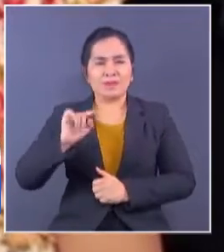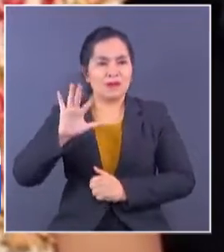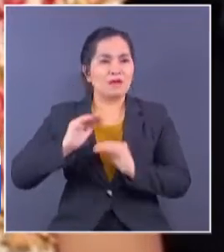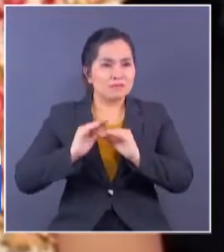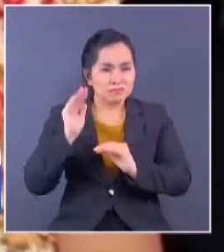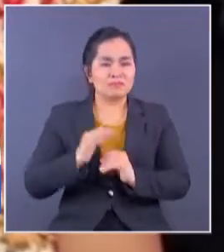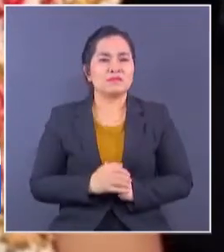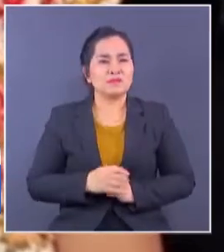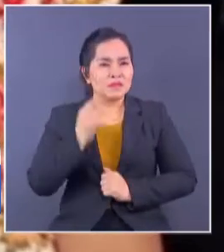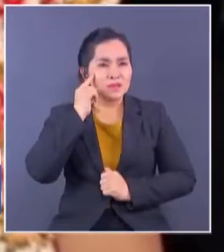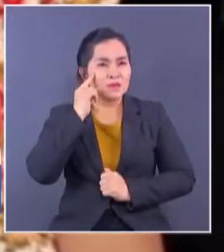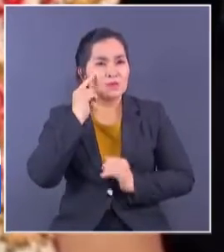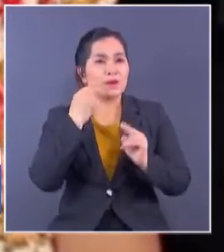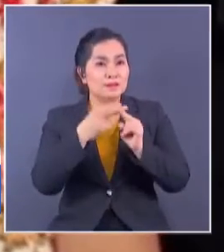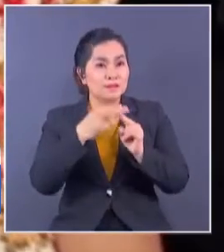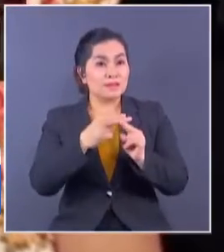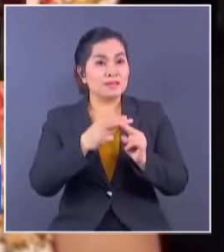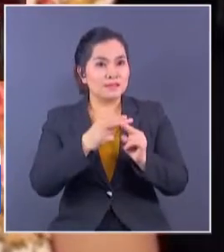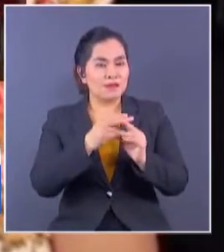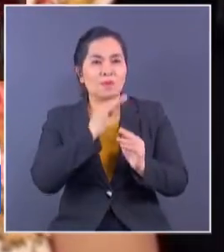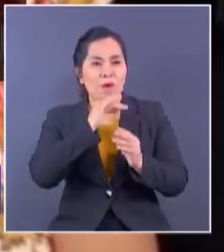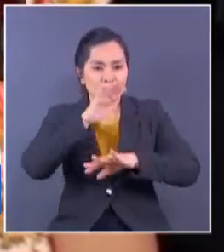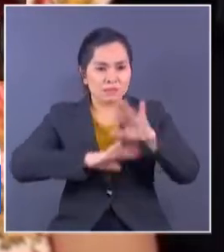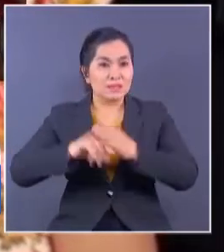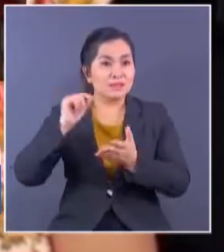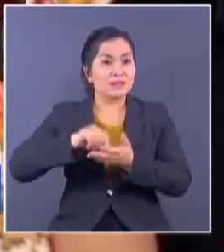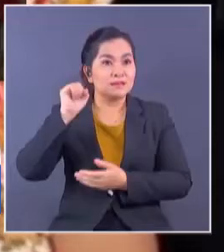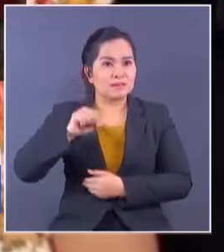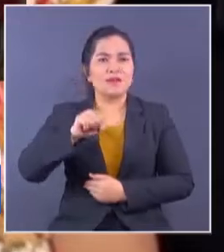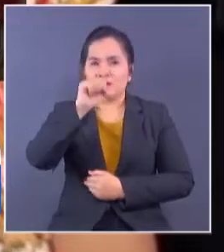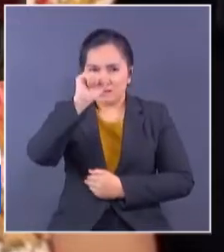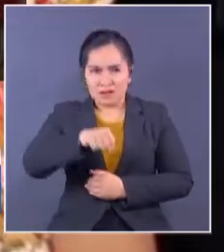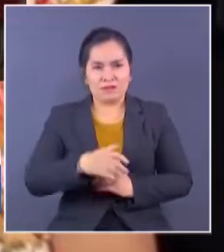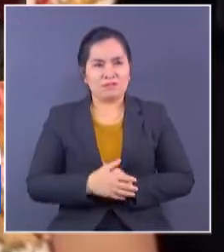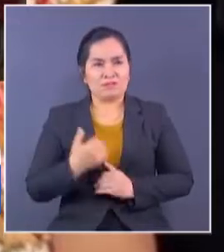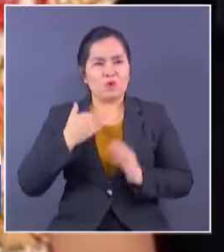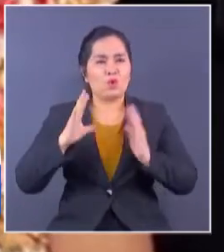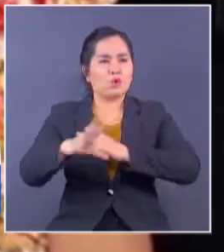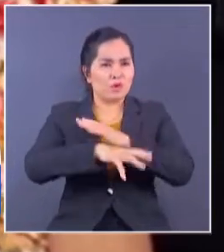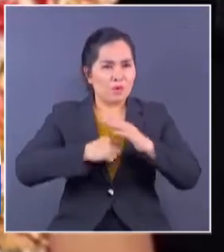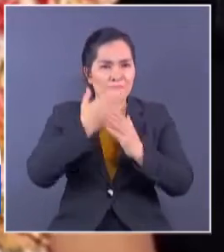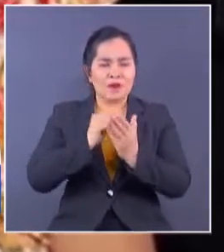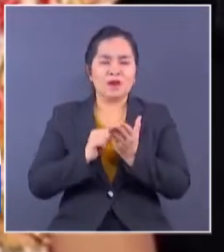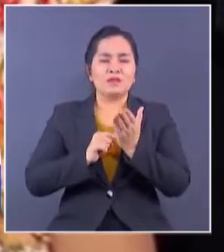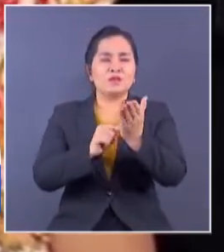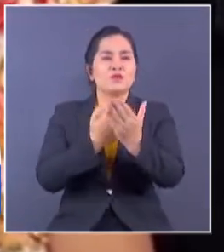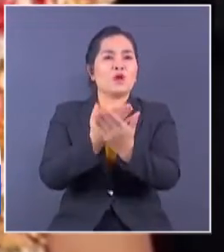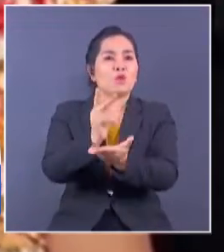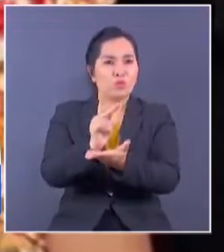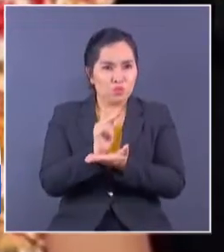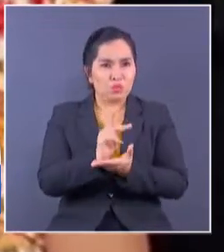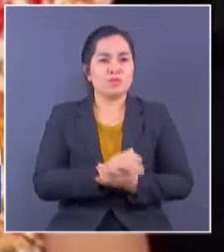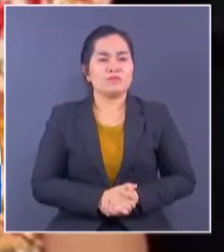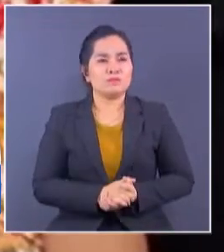5คนมีคนปลอมแปลงเอกสารและขโมยเอกสารของย่าไปไอ้เงินกู้